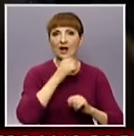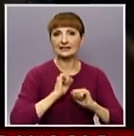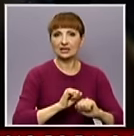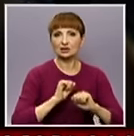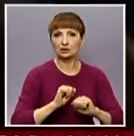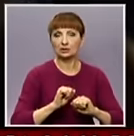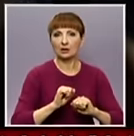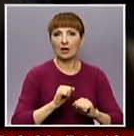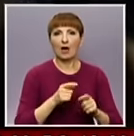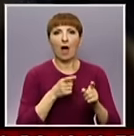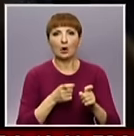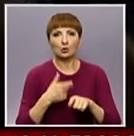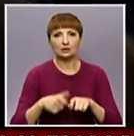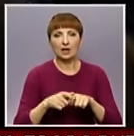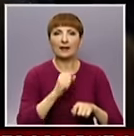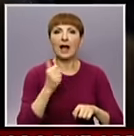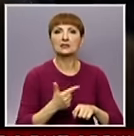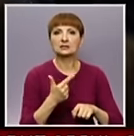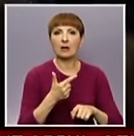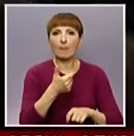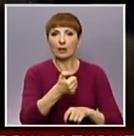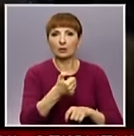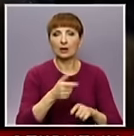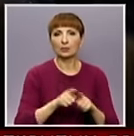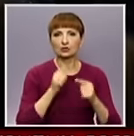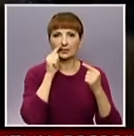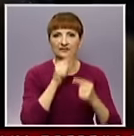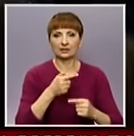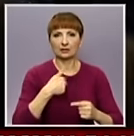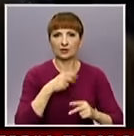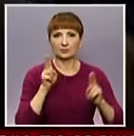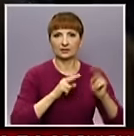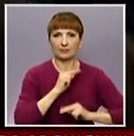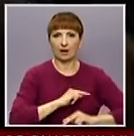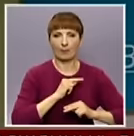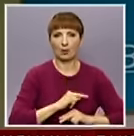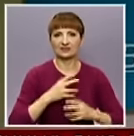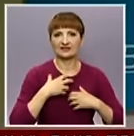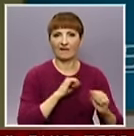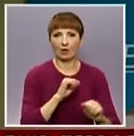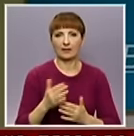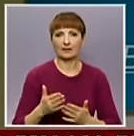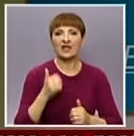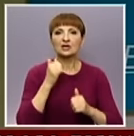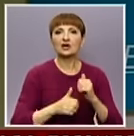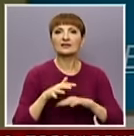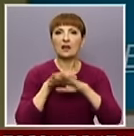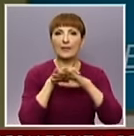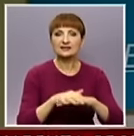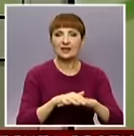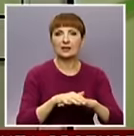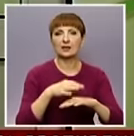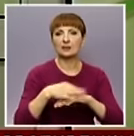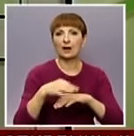виде травматического оружия или газового баллона, это противоречит нашим принципам работы здравоохранения. Часто нападению и